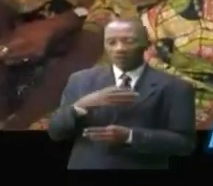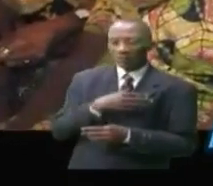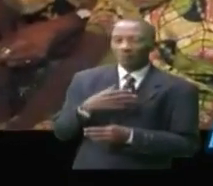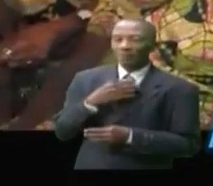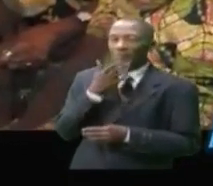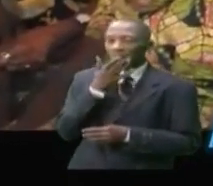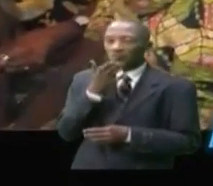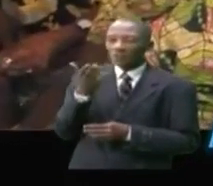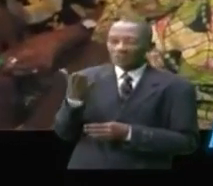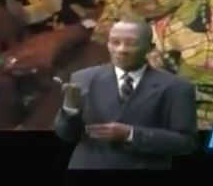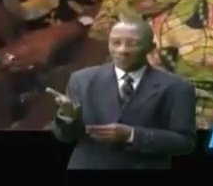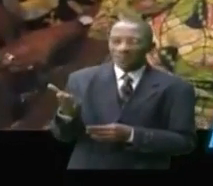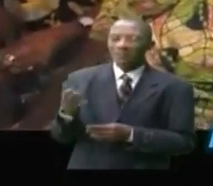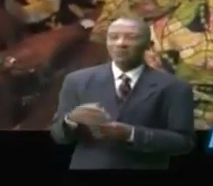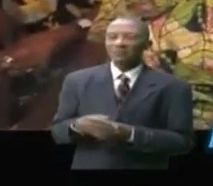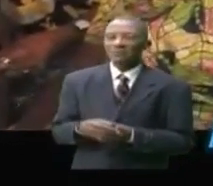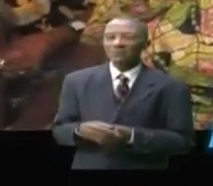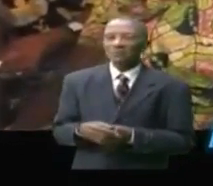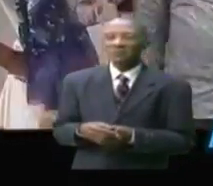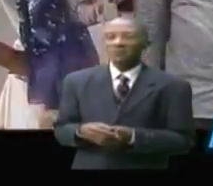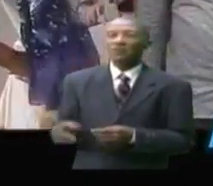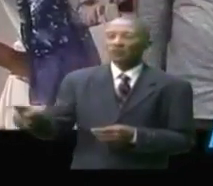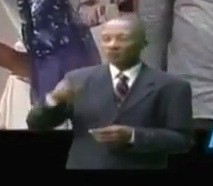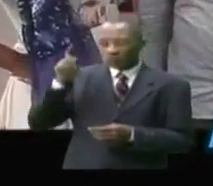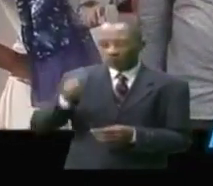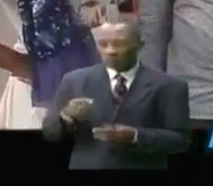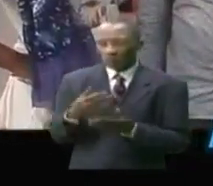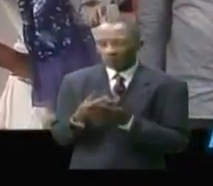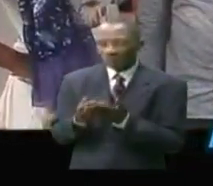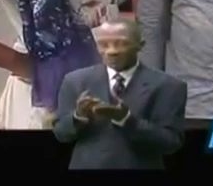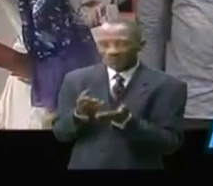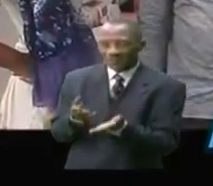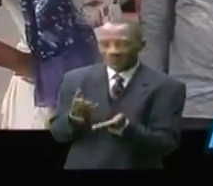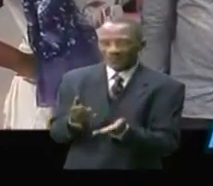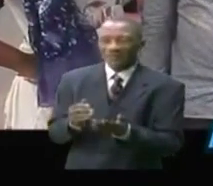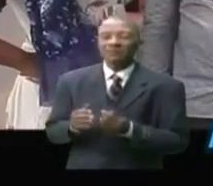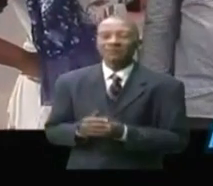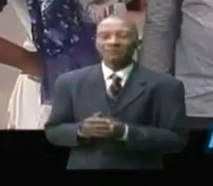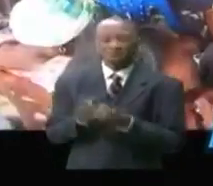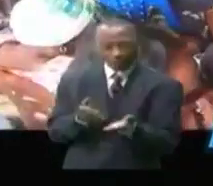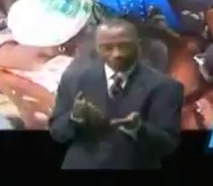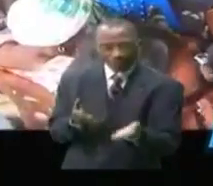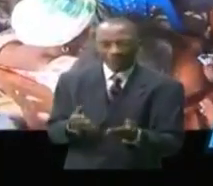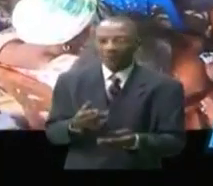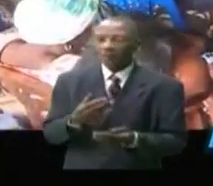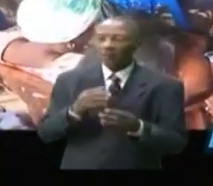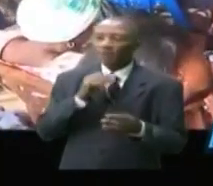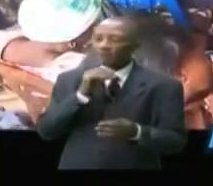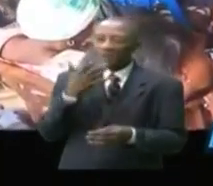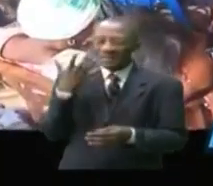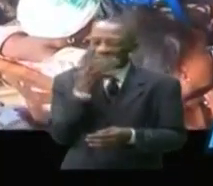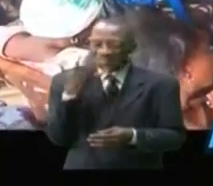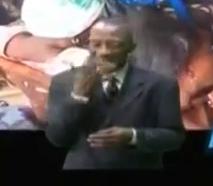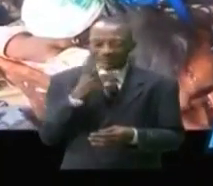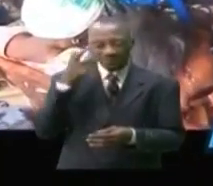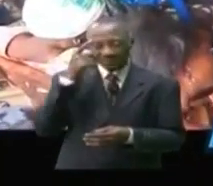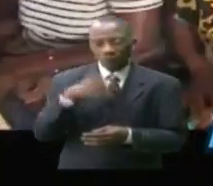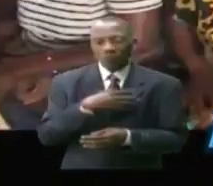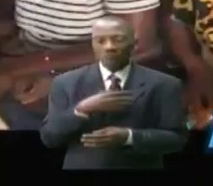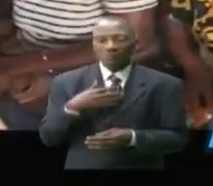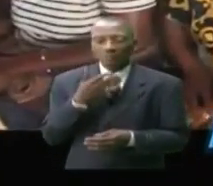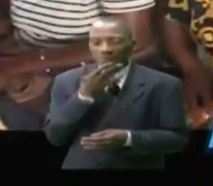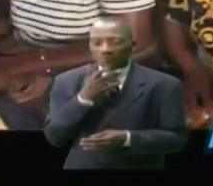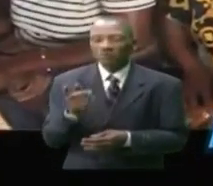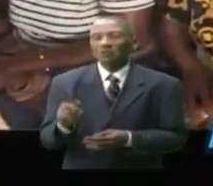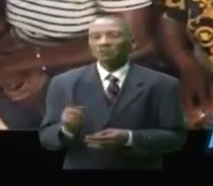faire crier qu'elle est sorcière, des soit comme ça, en tout cas, les gouverneurs de la ville de Kinshasa. Honorable Léon Junior Mbalemba, le président de